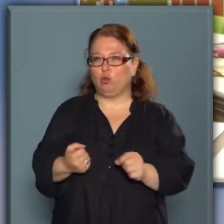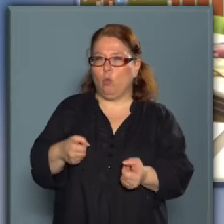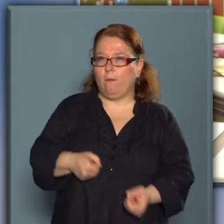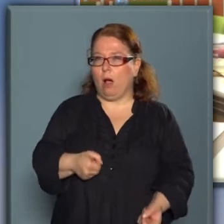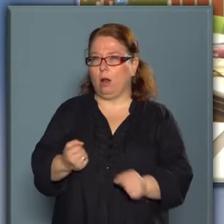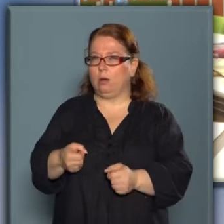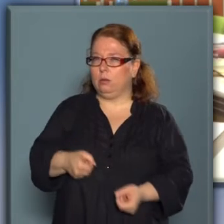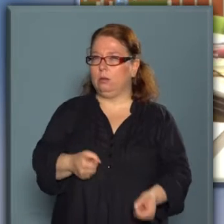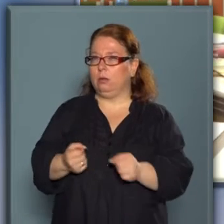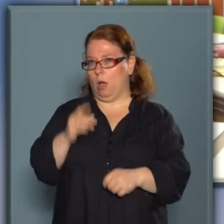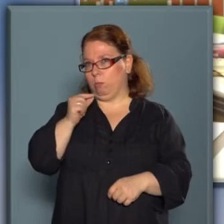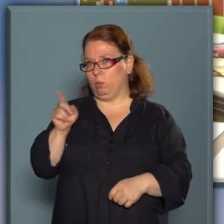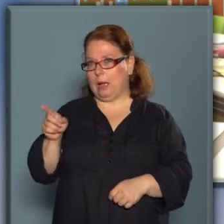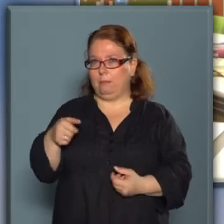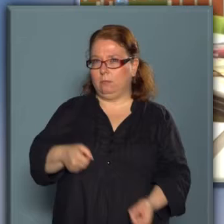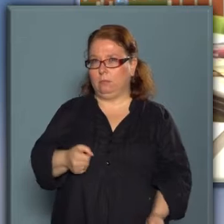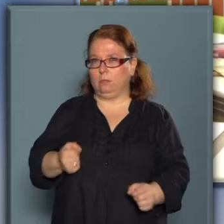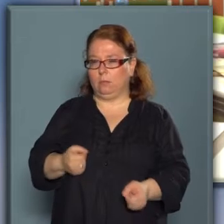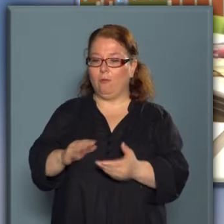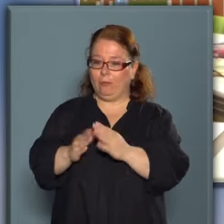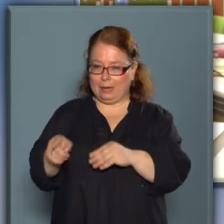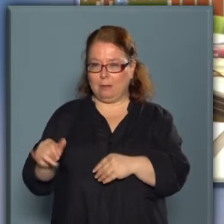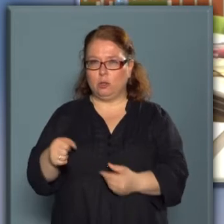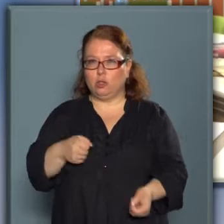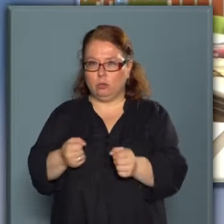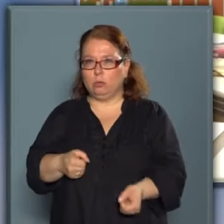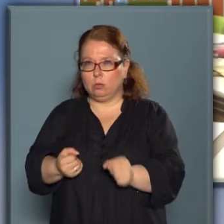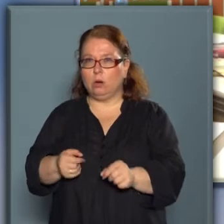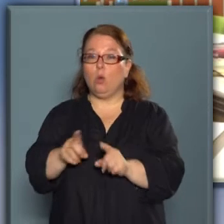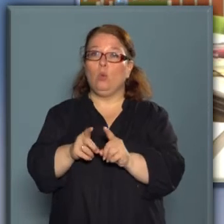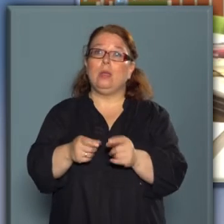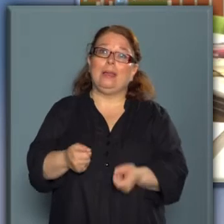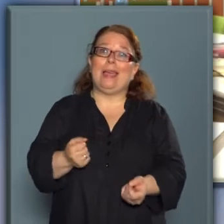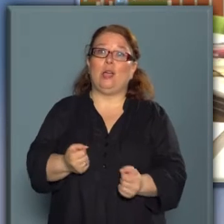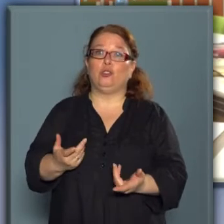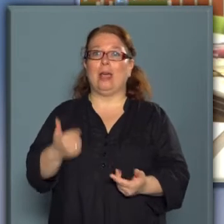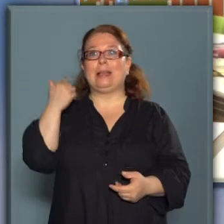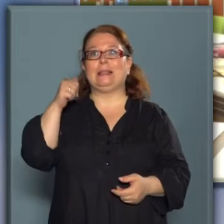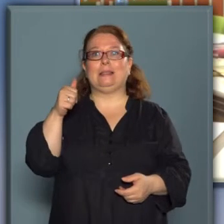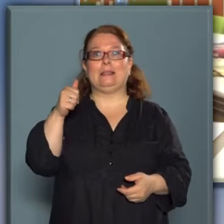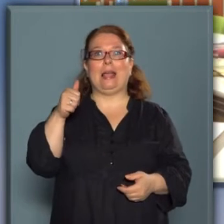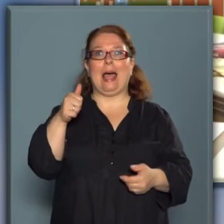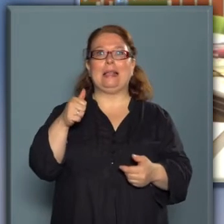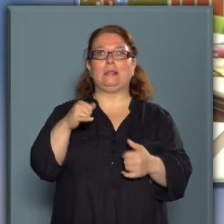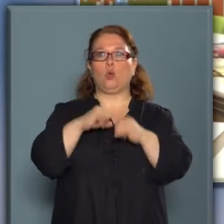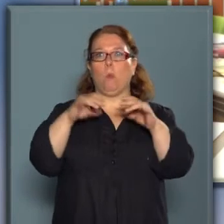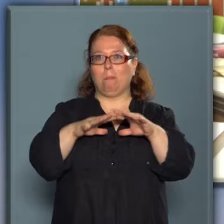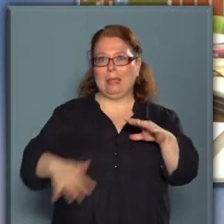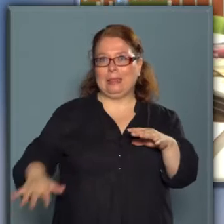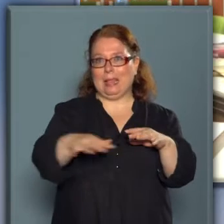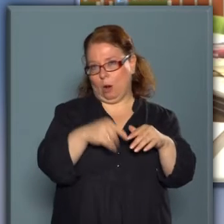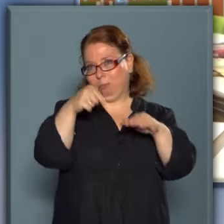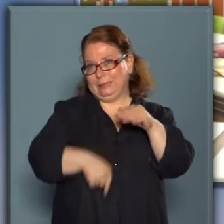ásóval ásta az édesapám, a férjem, úgy ásták ki a 104 köbméter, ugye